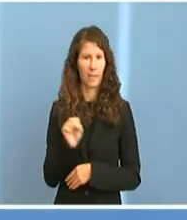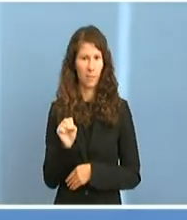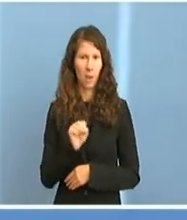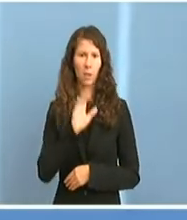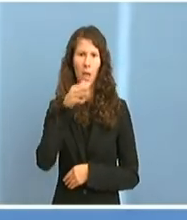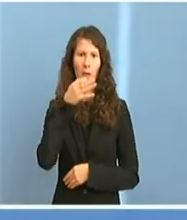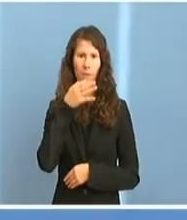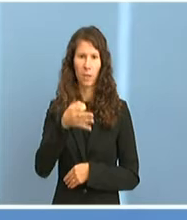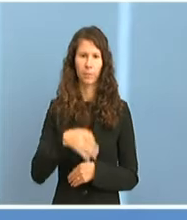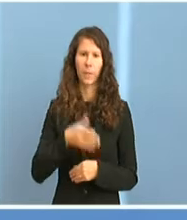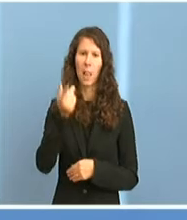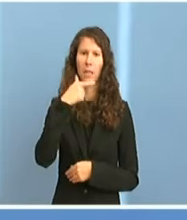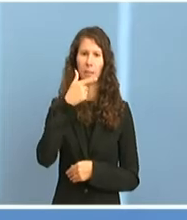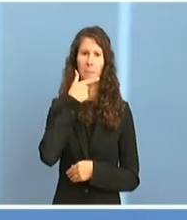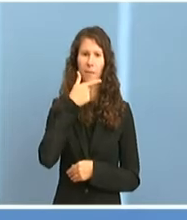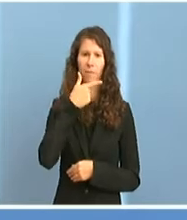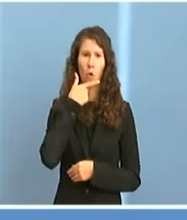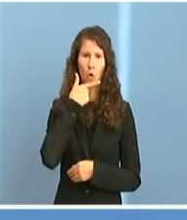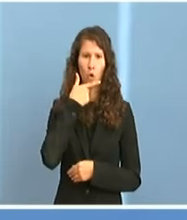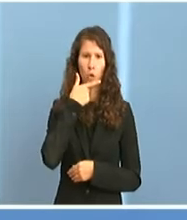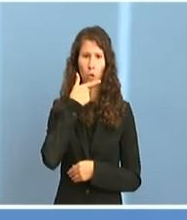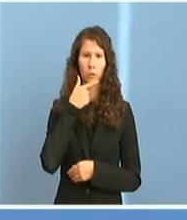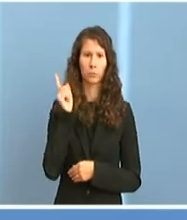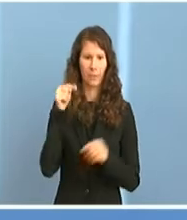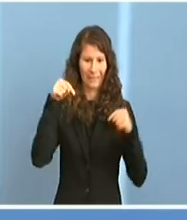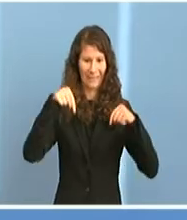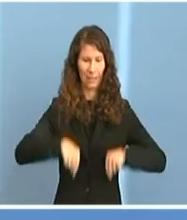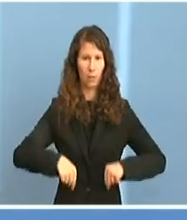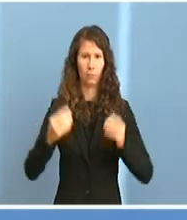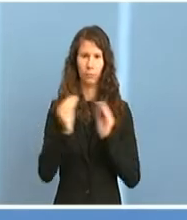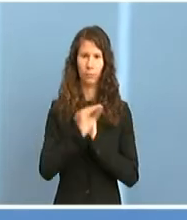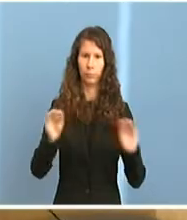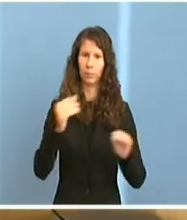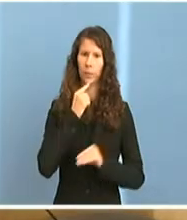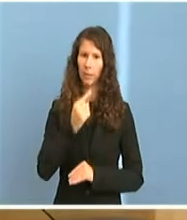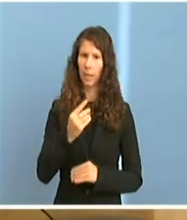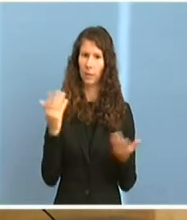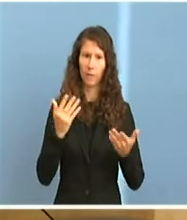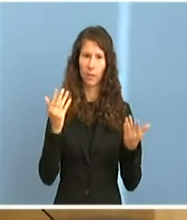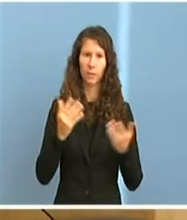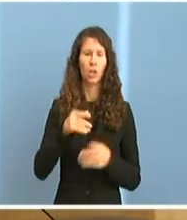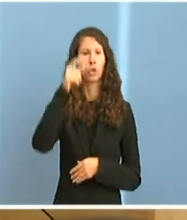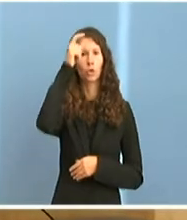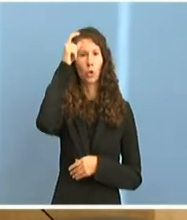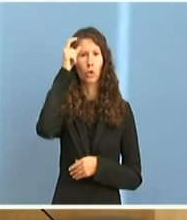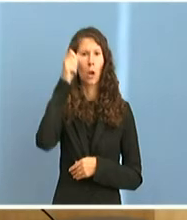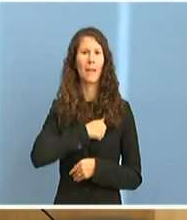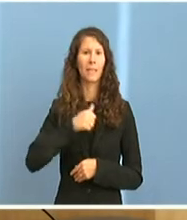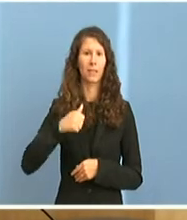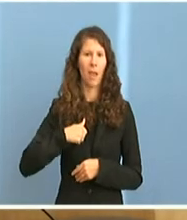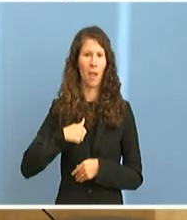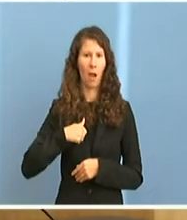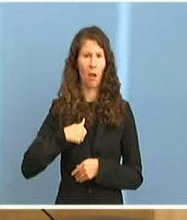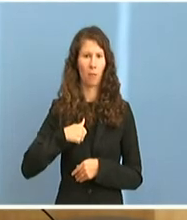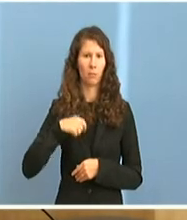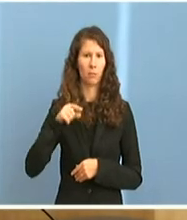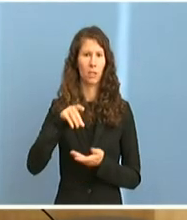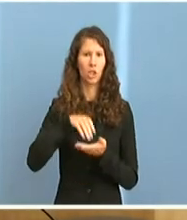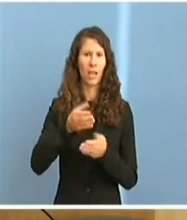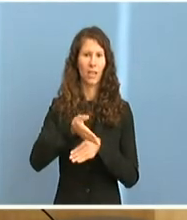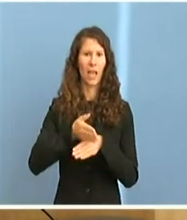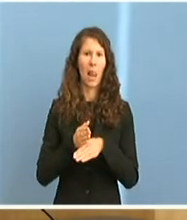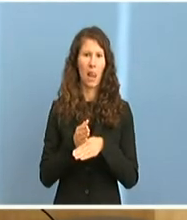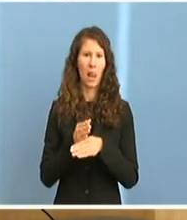Sie haben letzten Mittwoch hier erklärt, die Öffnung der vom türkischen Militär kontrollierten Stadtteils